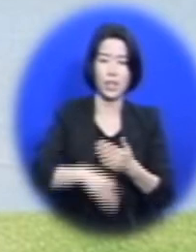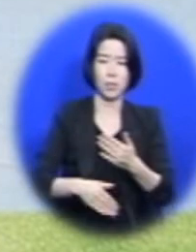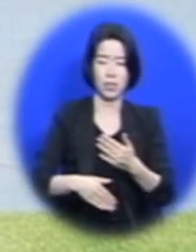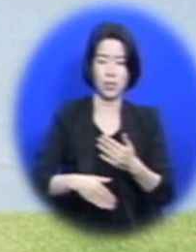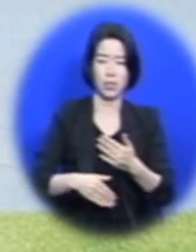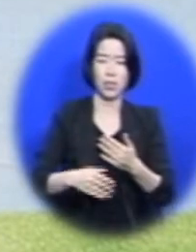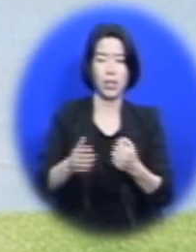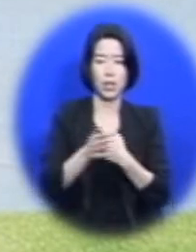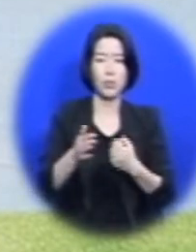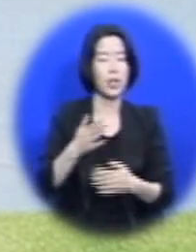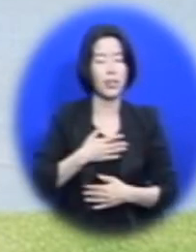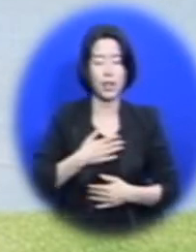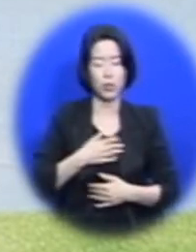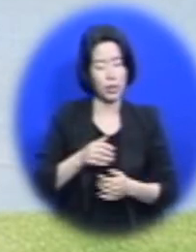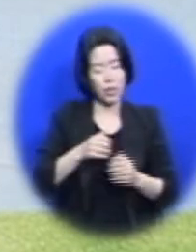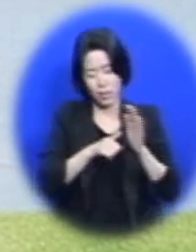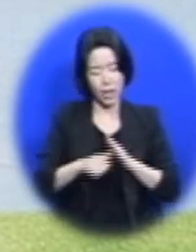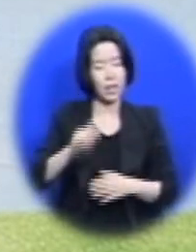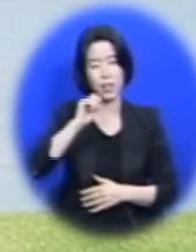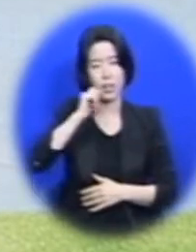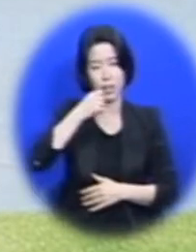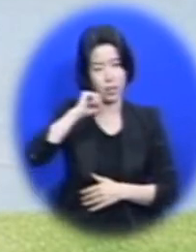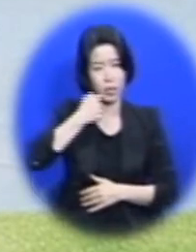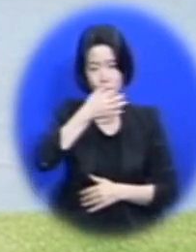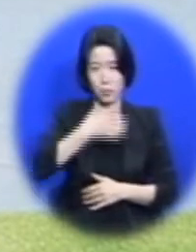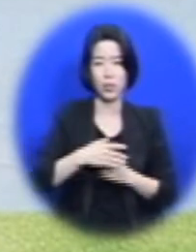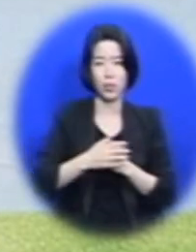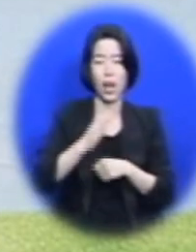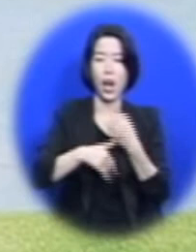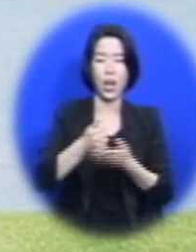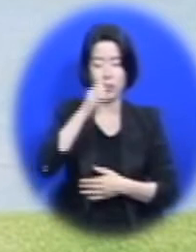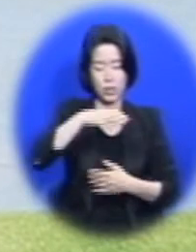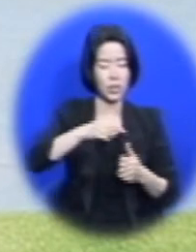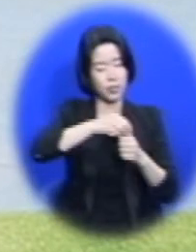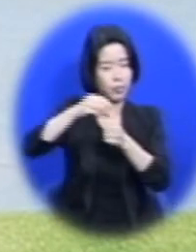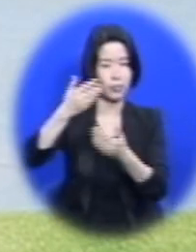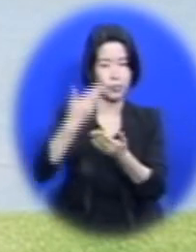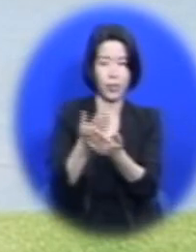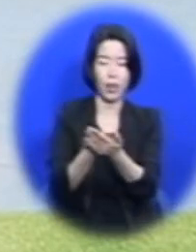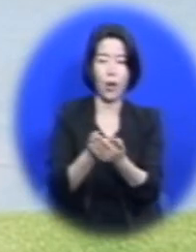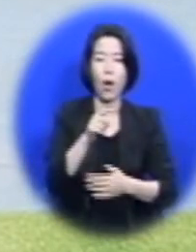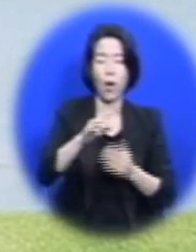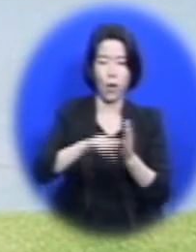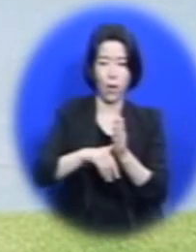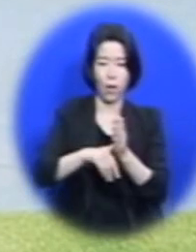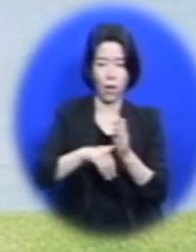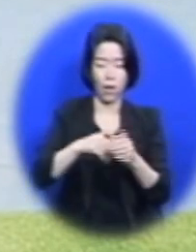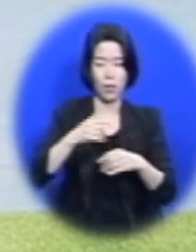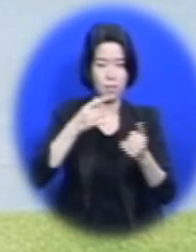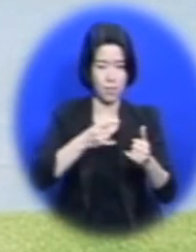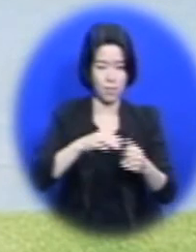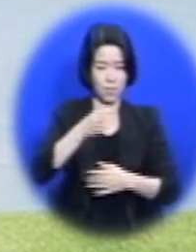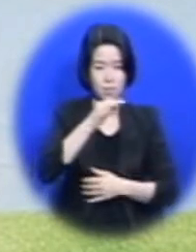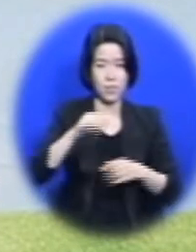혼자네. 이제는 나도 견딜 수가 없어. 하나님, 그냥 데려가세요. 그때 하나님께서